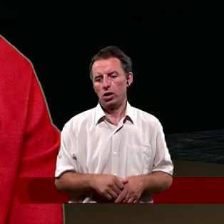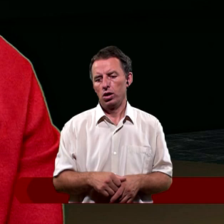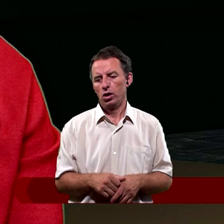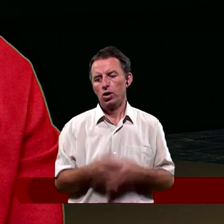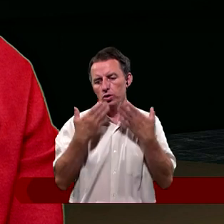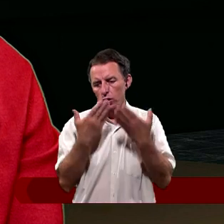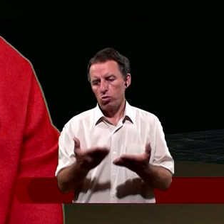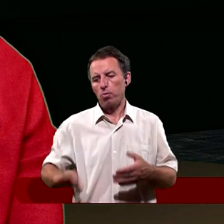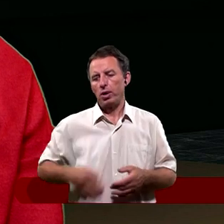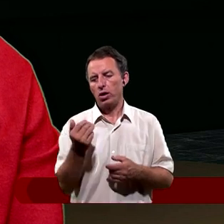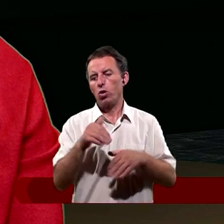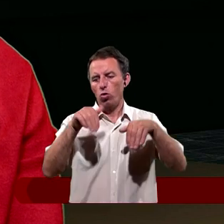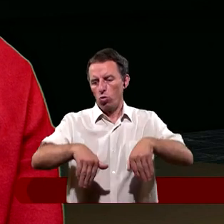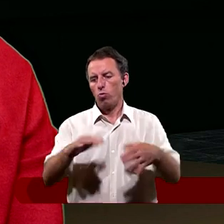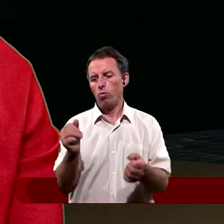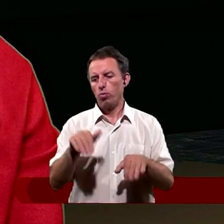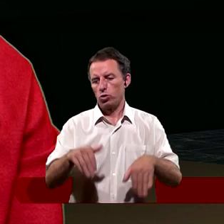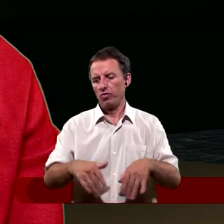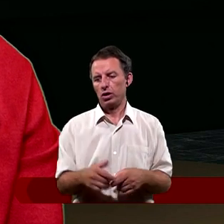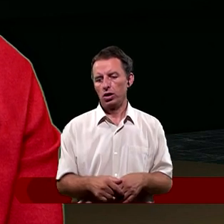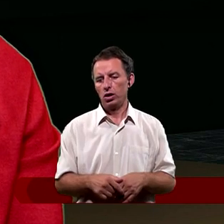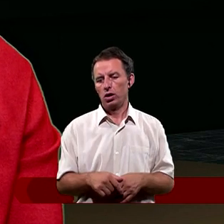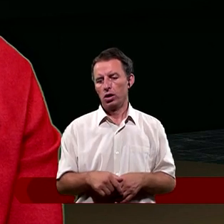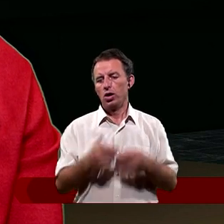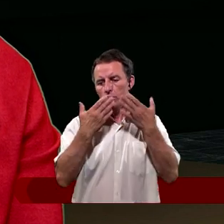i że Ty nam, Panie, umożliwiasz